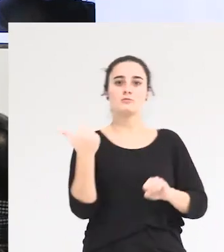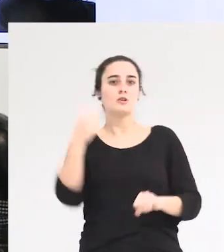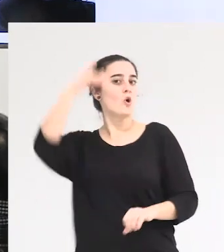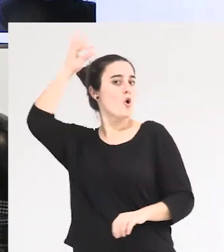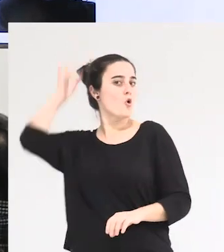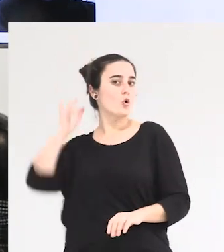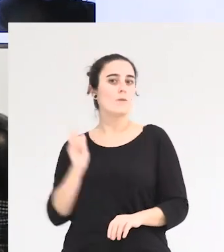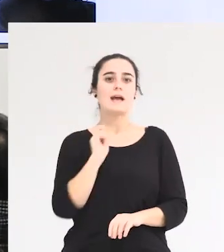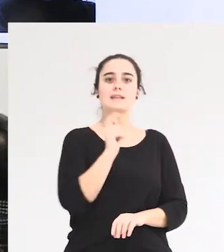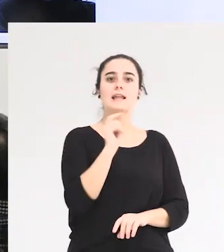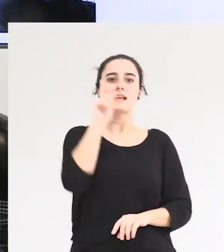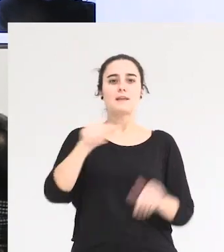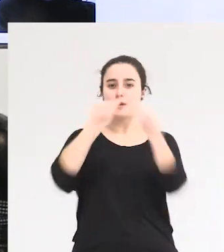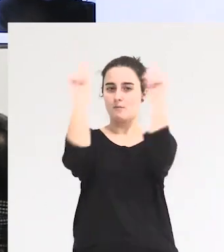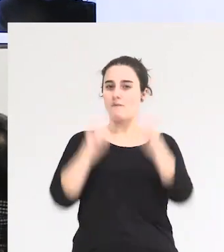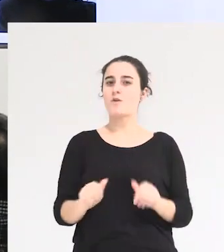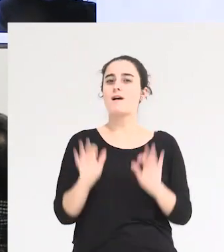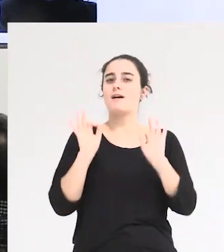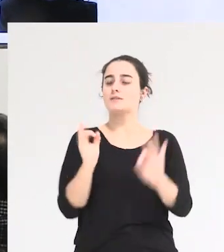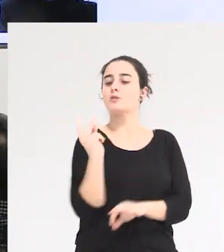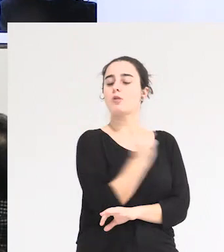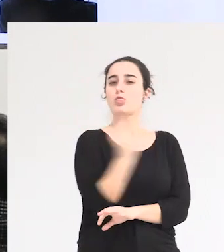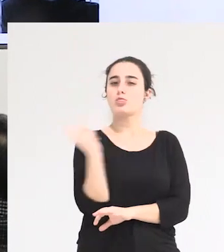askotan mantentzen den arketipoa da, ez? Bi emakume horiek,